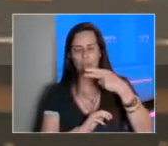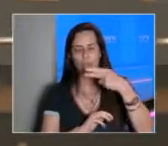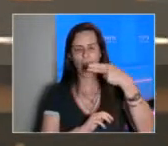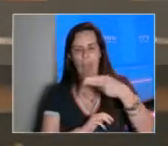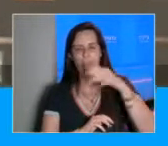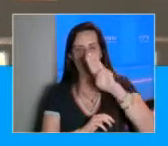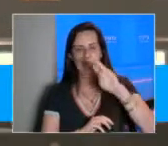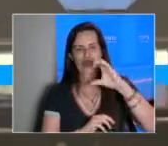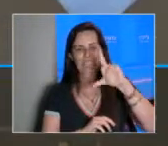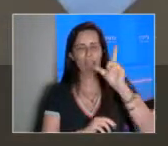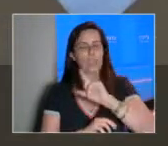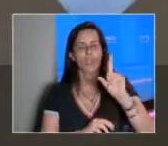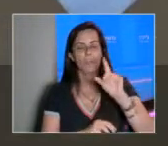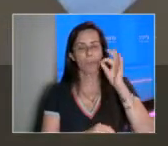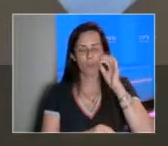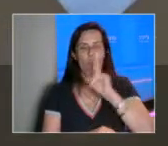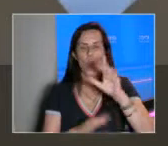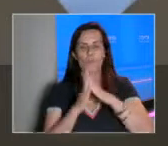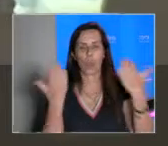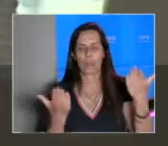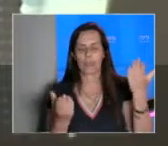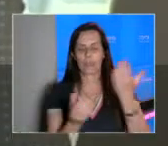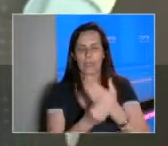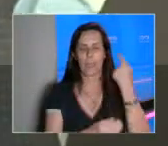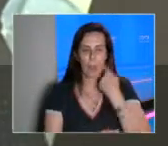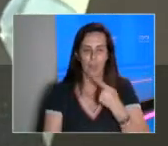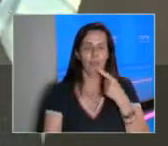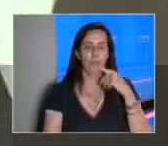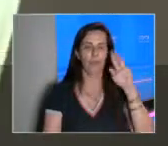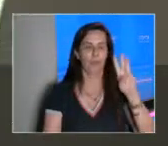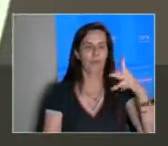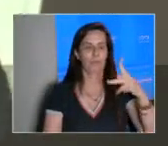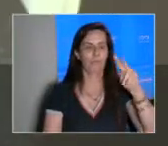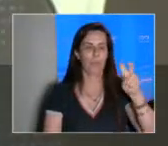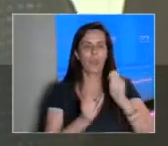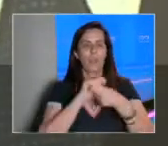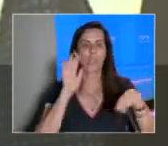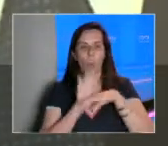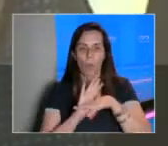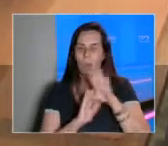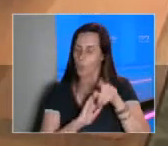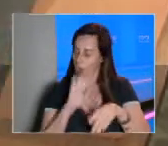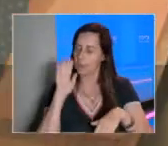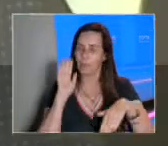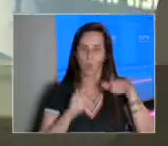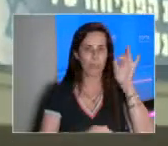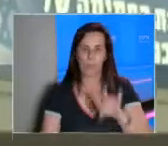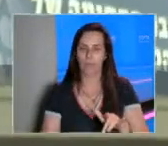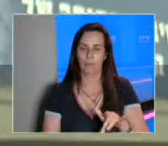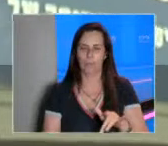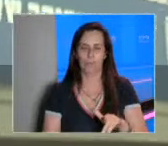כך, על אי הפללה למשתמשי קנאביס, לעומת הצעת החוק של רם שפע, שמדברת בעצם על לגליזציה. הוא גם הצביע נגד